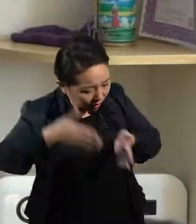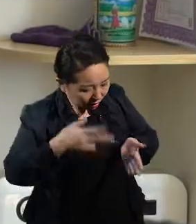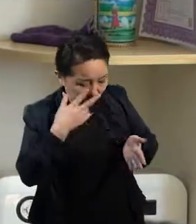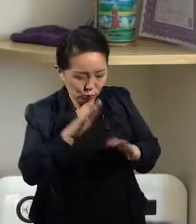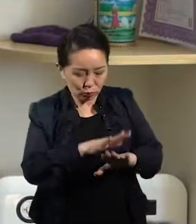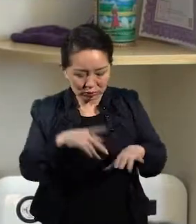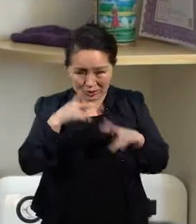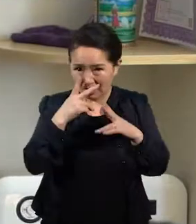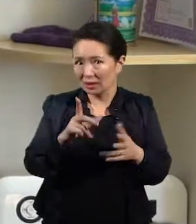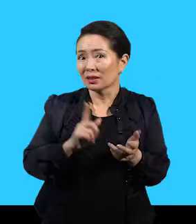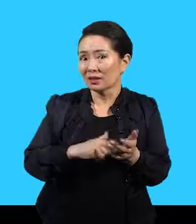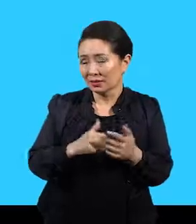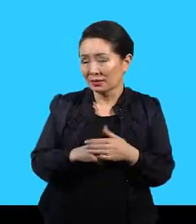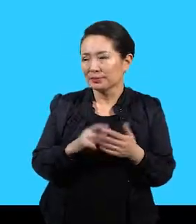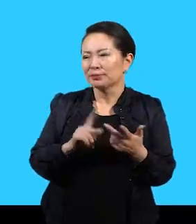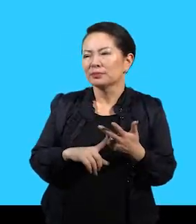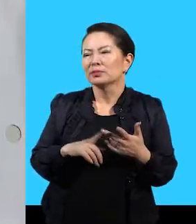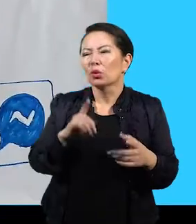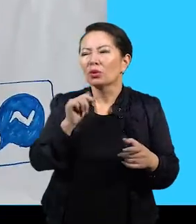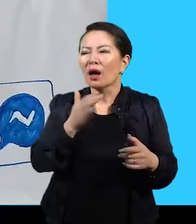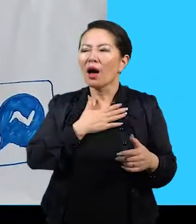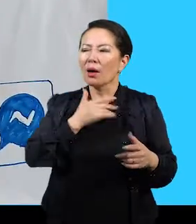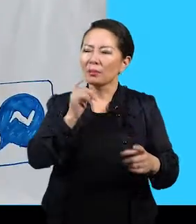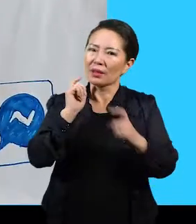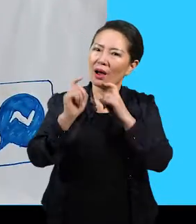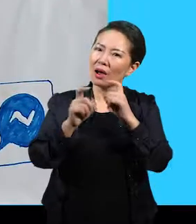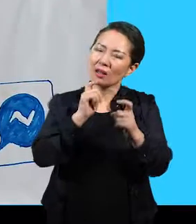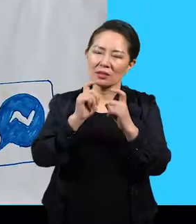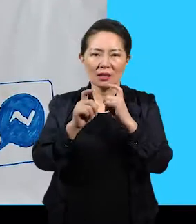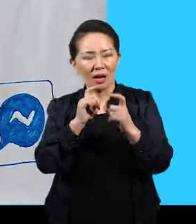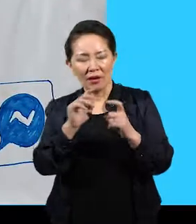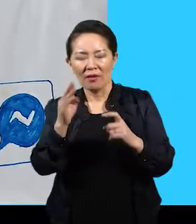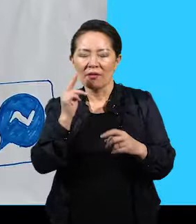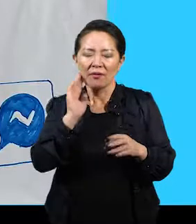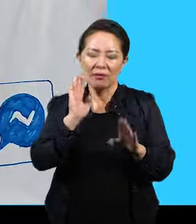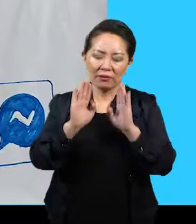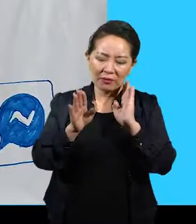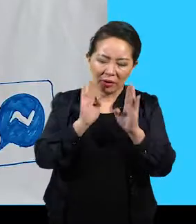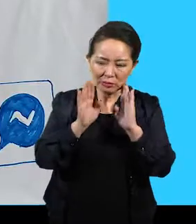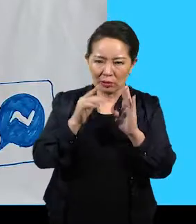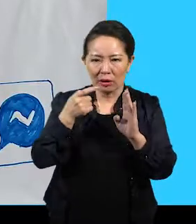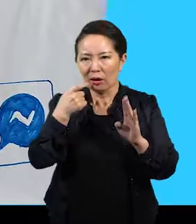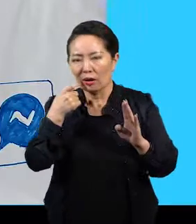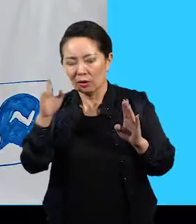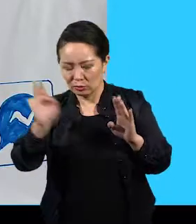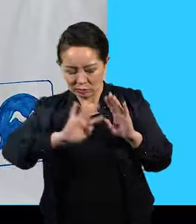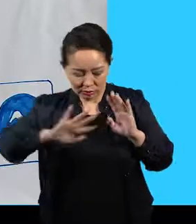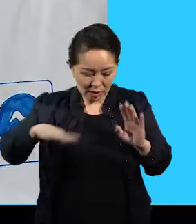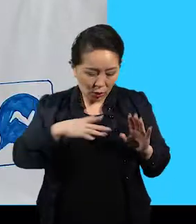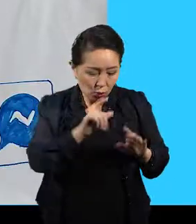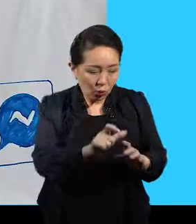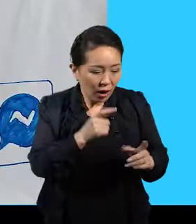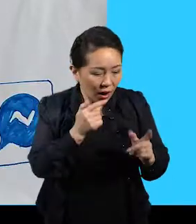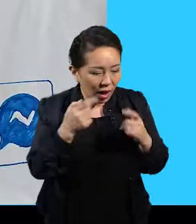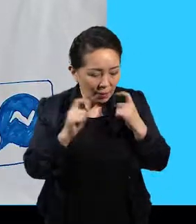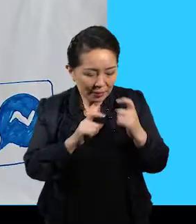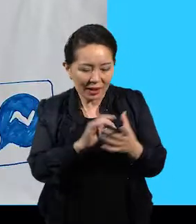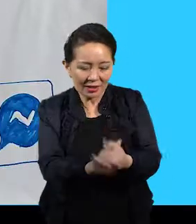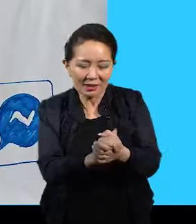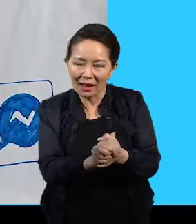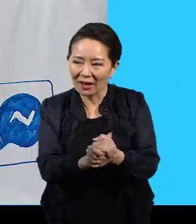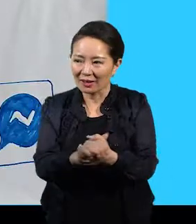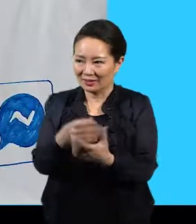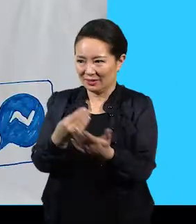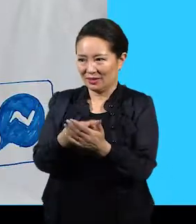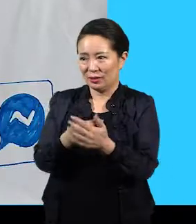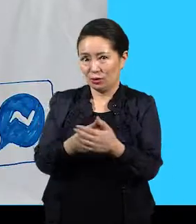сайжруулах хэрэгтэй. Гурав дахь нь болохоор амьд харилцаа гэх мэтлээ ингээд энэ арга Facebook-ийн өөрчлөлтөөс ингээд өнөөрч гараад ингээд хүмүүс ингээд гар ирж байгаа.